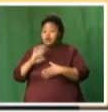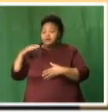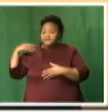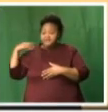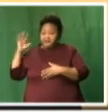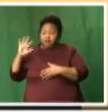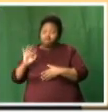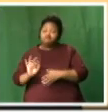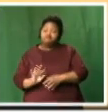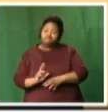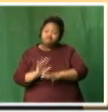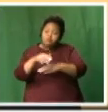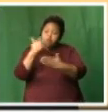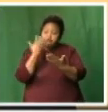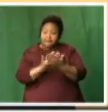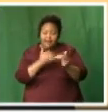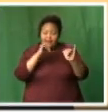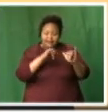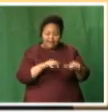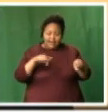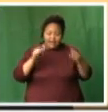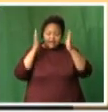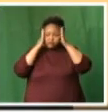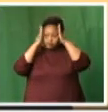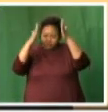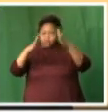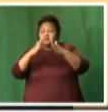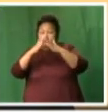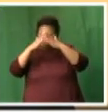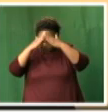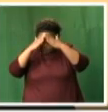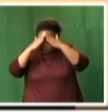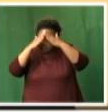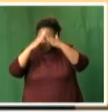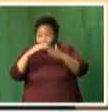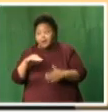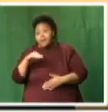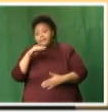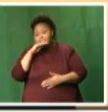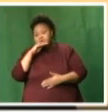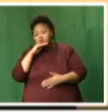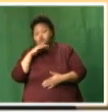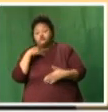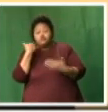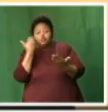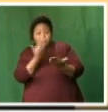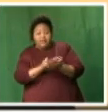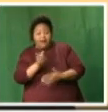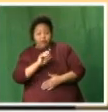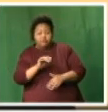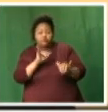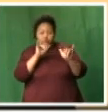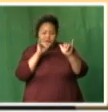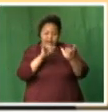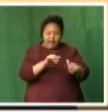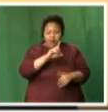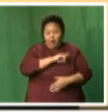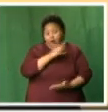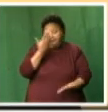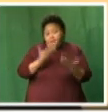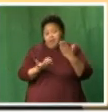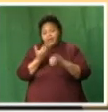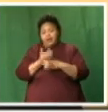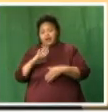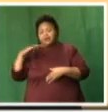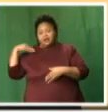umkhoseli usuka satocela ukukhosela kusho singile kusiyo ngipheceledi asylum seeker. so ukhaze ukuthi lesi sikhathi